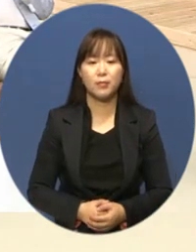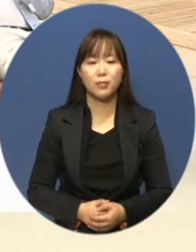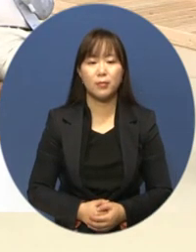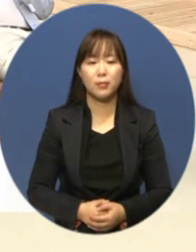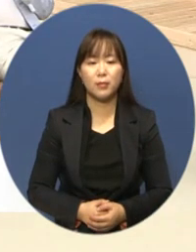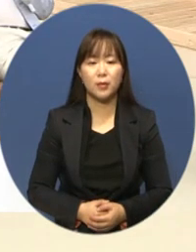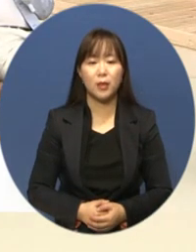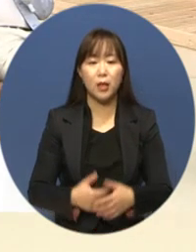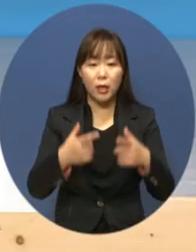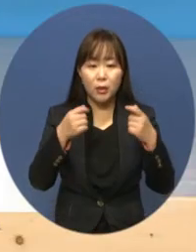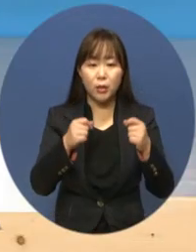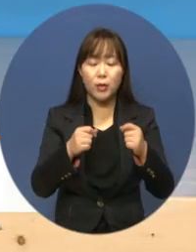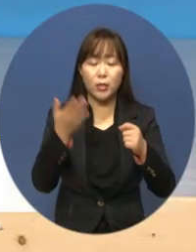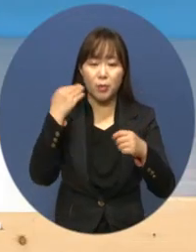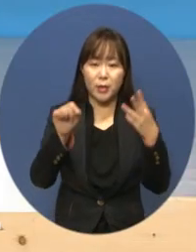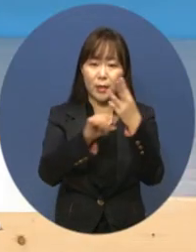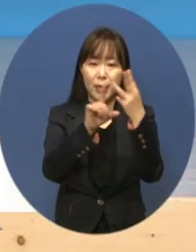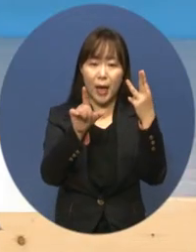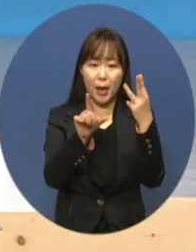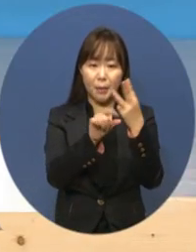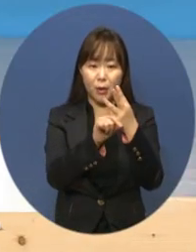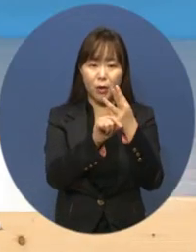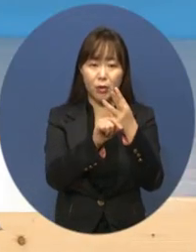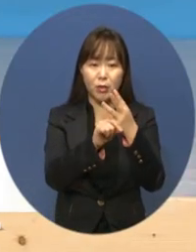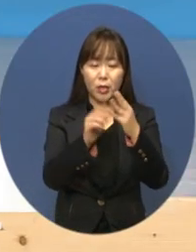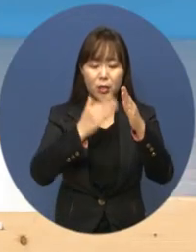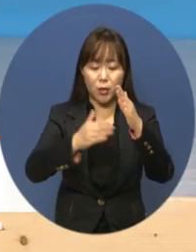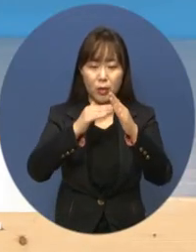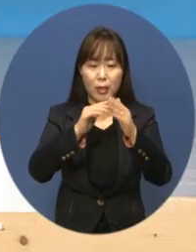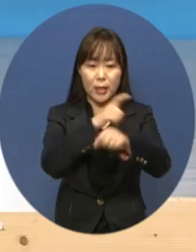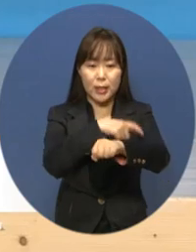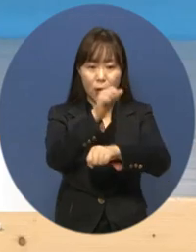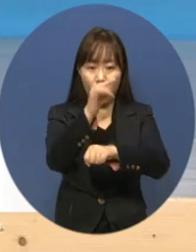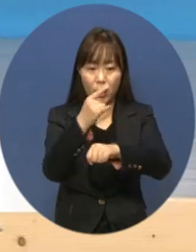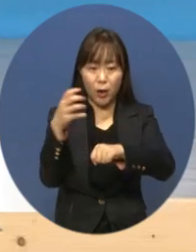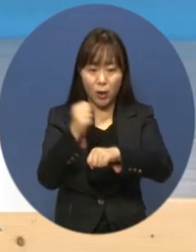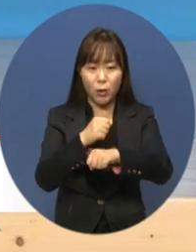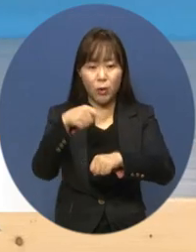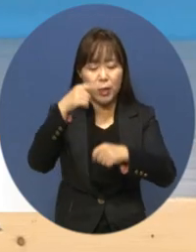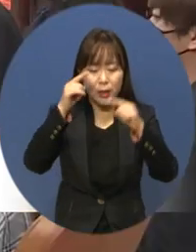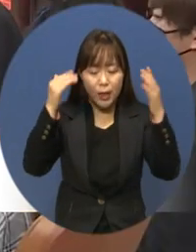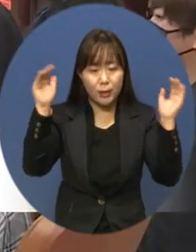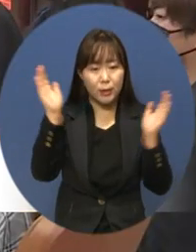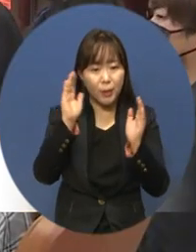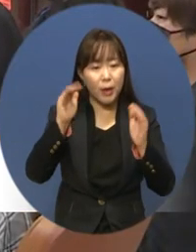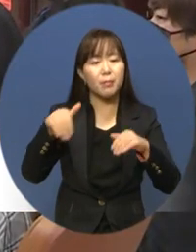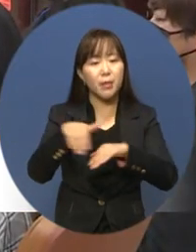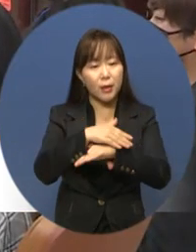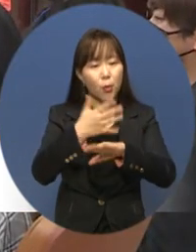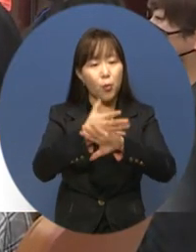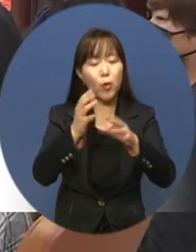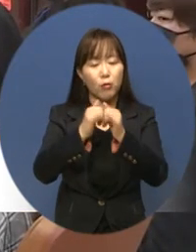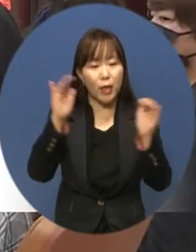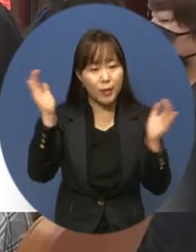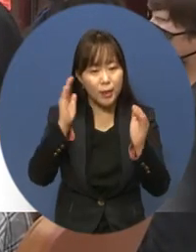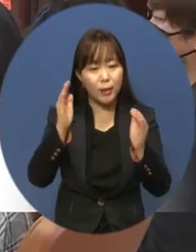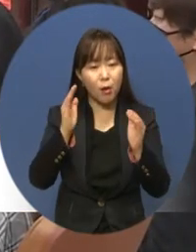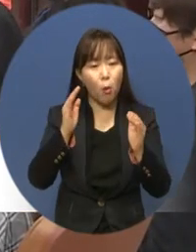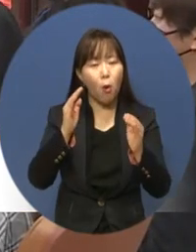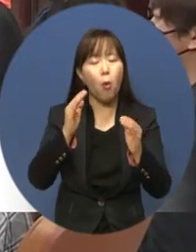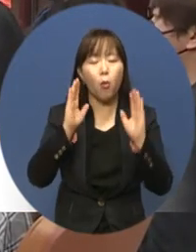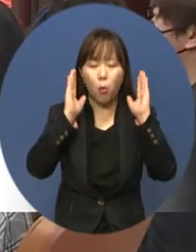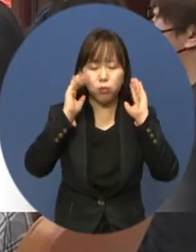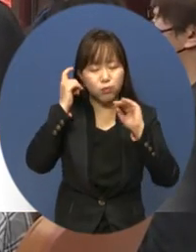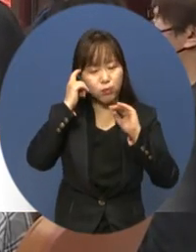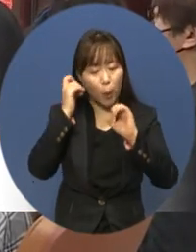순천시 인재육성장학회는 지난 3월 정기 이사회를 개최해 관내 대학에 재학 중인 외국인 유학생들의 학업 의욕을